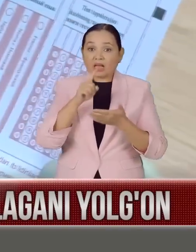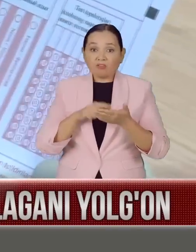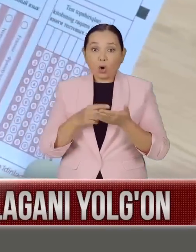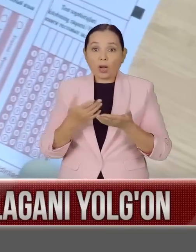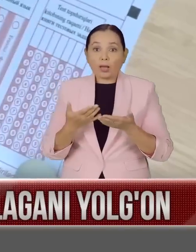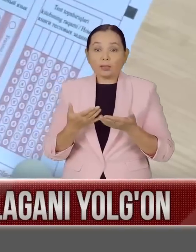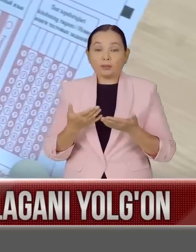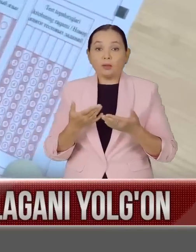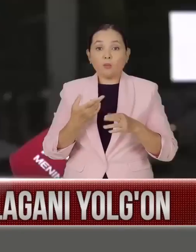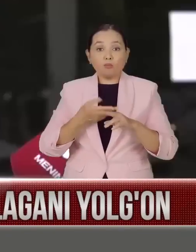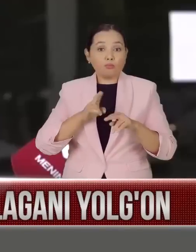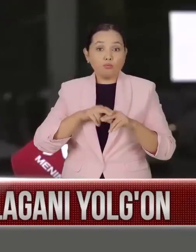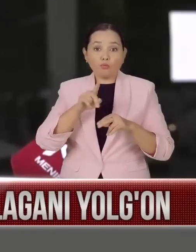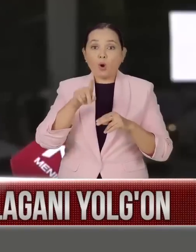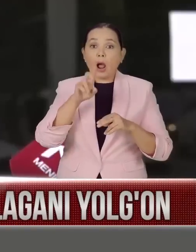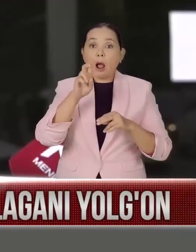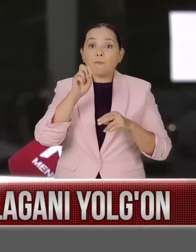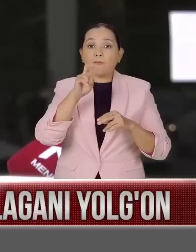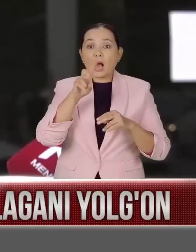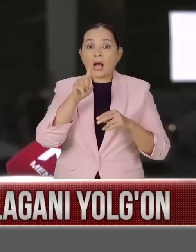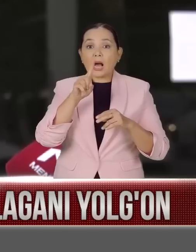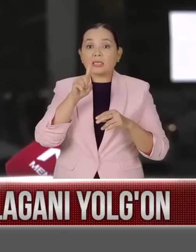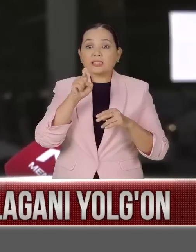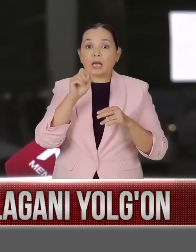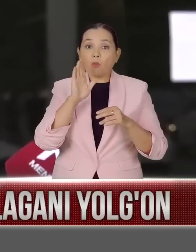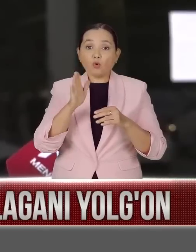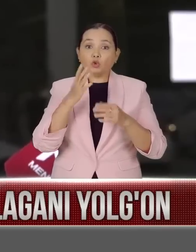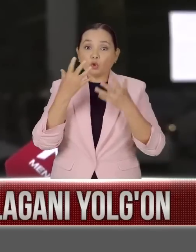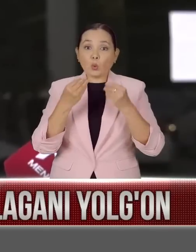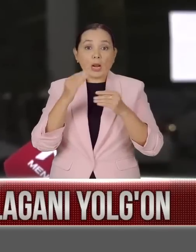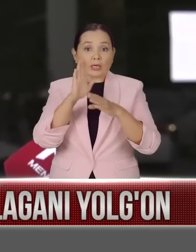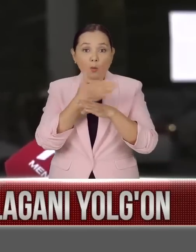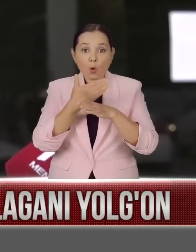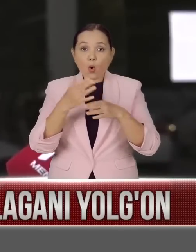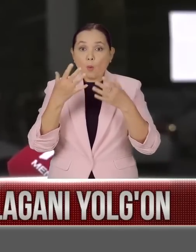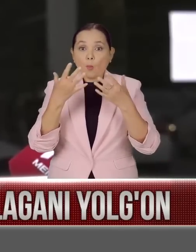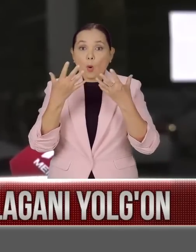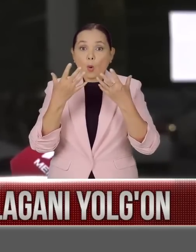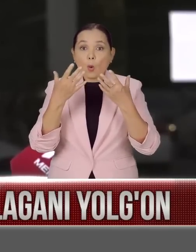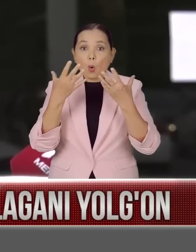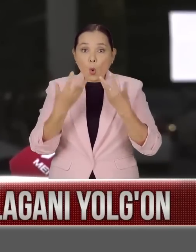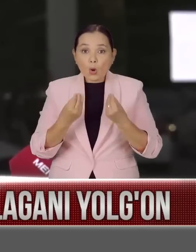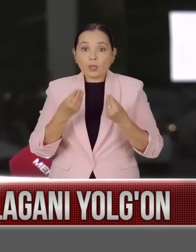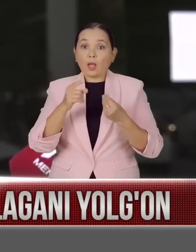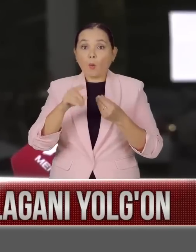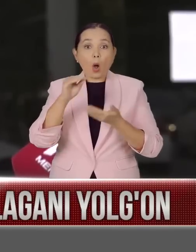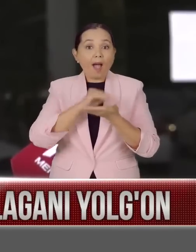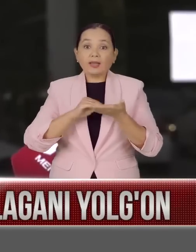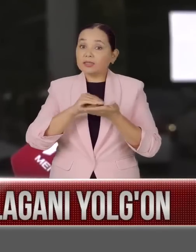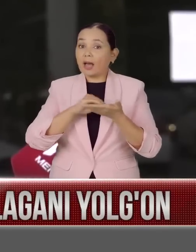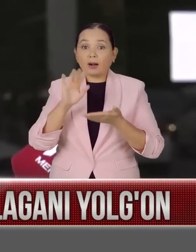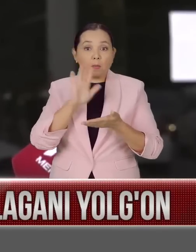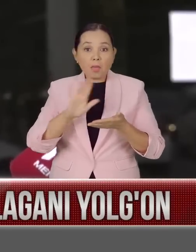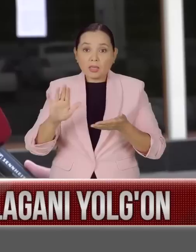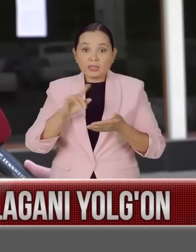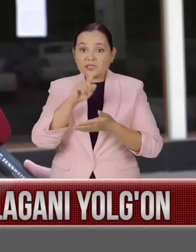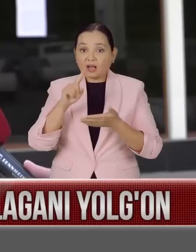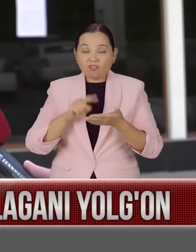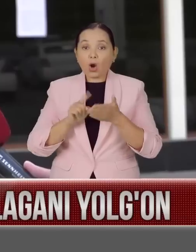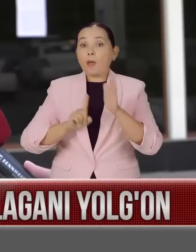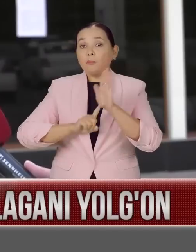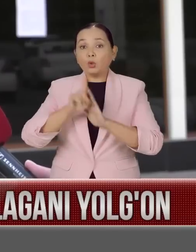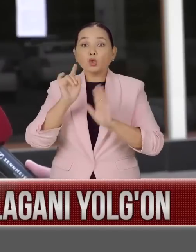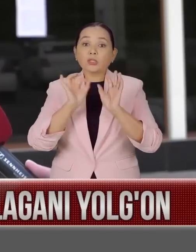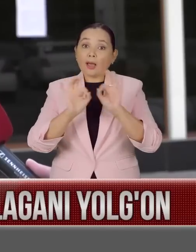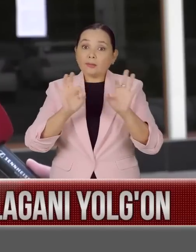savollarda bu baza bo'yicha kunlarga bo'lib qo'yilgan savollar bu qaytarilmaydi kunlik savollar qaytarilmaydi boshdan